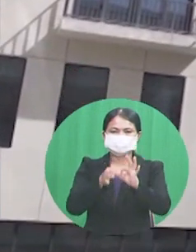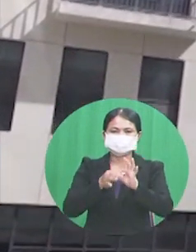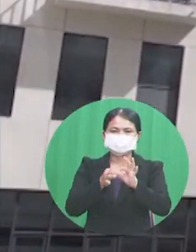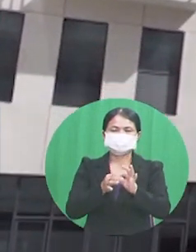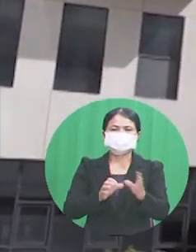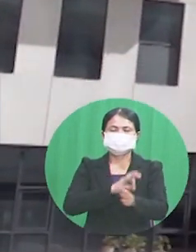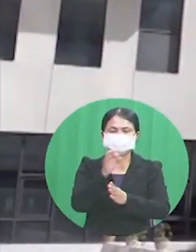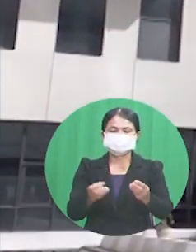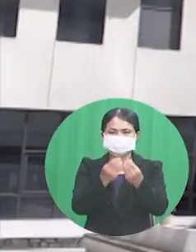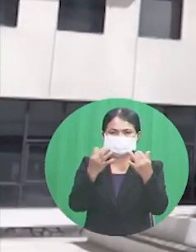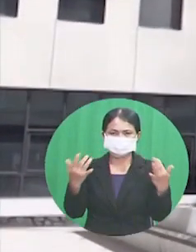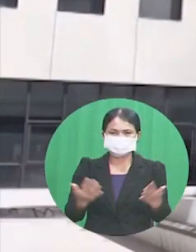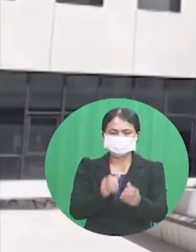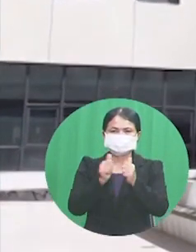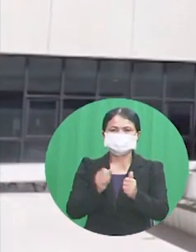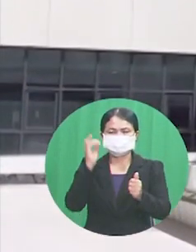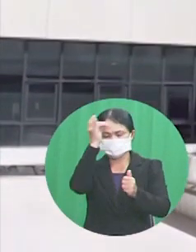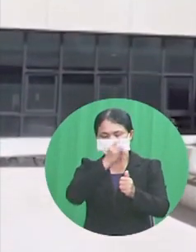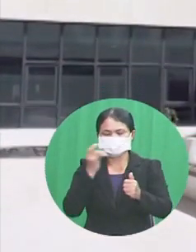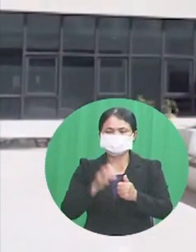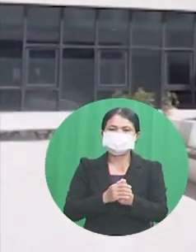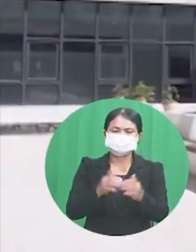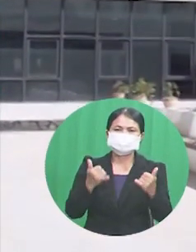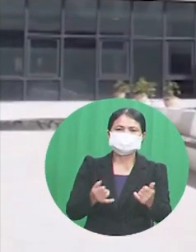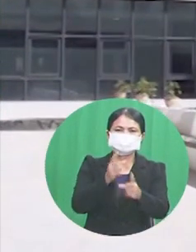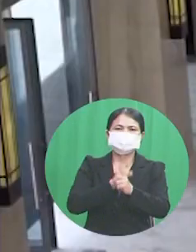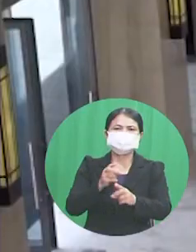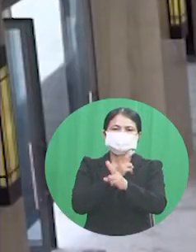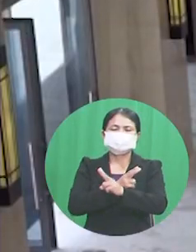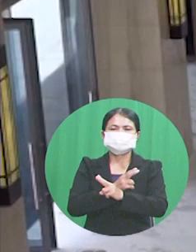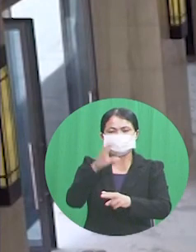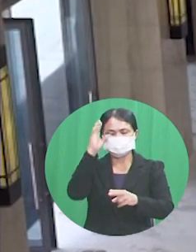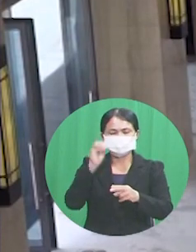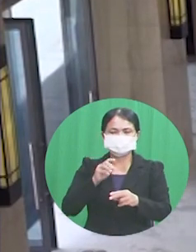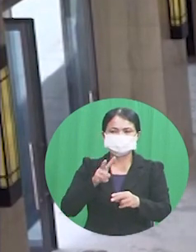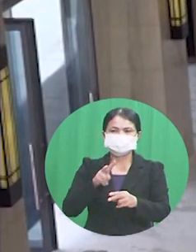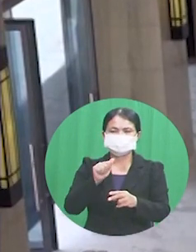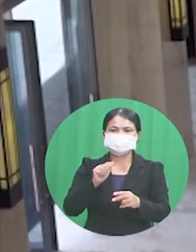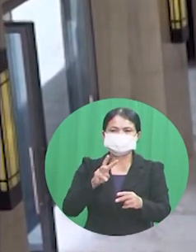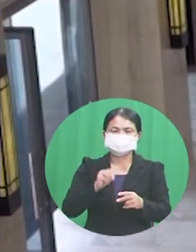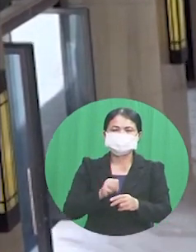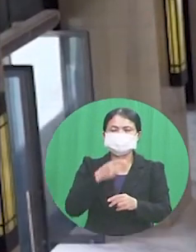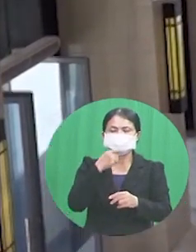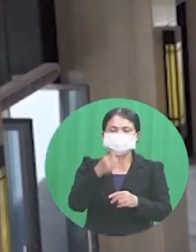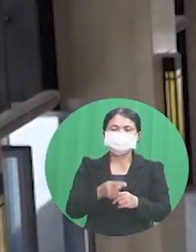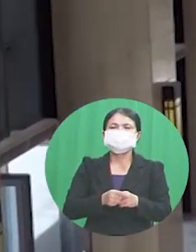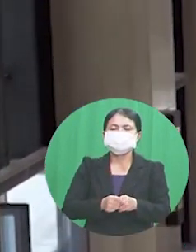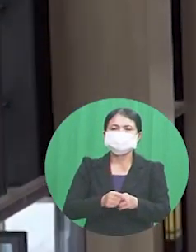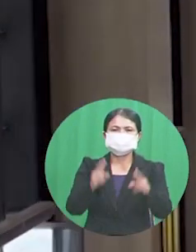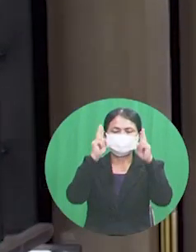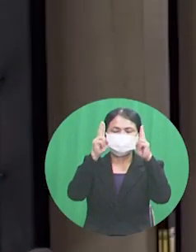ក្នុងវិស័យជាច្រើនទៀតជាមួយអាហ្វហ្គានីស្ថាននេះបើតាមការអះអាងរបស់លោកវ៉ាង លោកវ៉ាងក៏បាននិយាយដែរថាការ